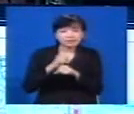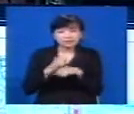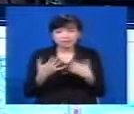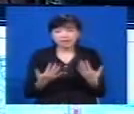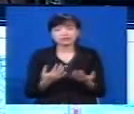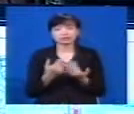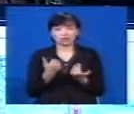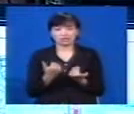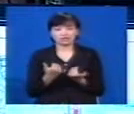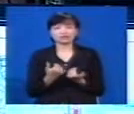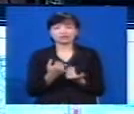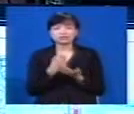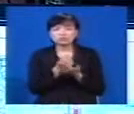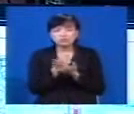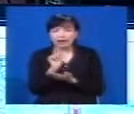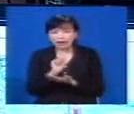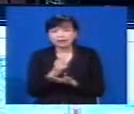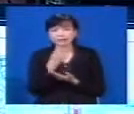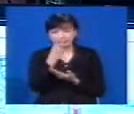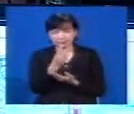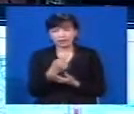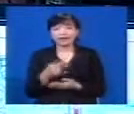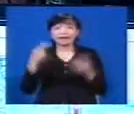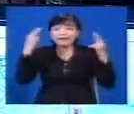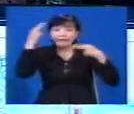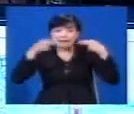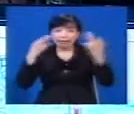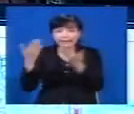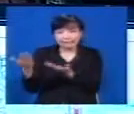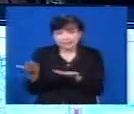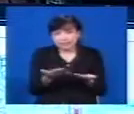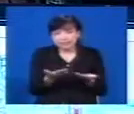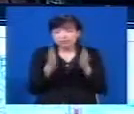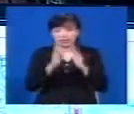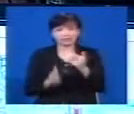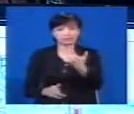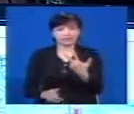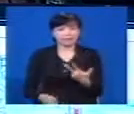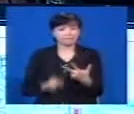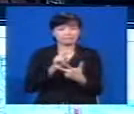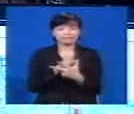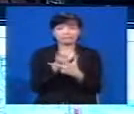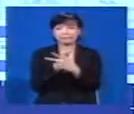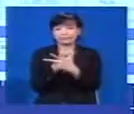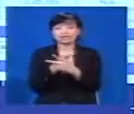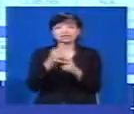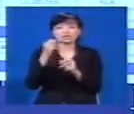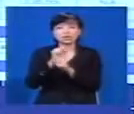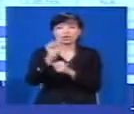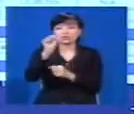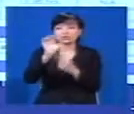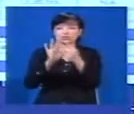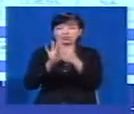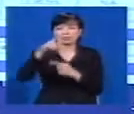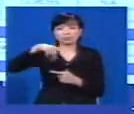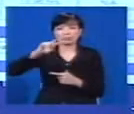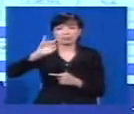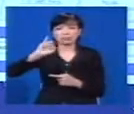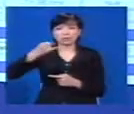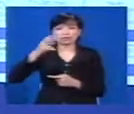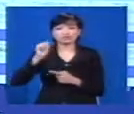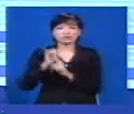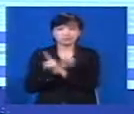ยอยู่ในขณะนี้นะครับแขกรับเชิญ3ท่านที่จะร่วมพูดคุยในวันนี้นะครับท่านแรกคุณสุพจน์โตวิจักชัยกุลนะครับเลขาธิการส